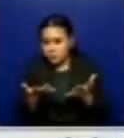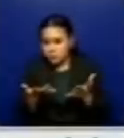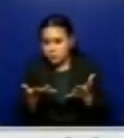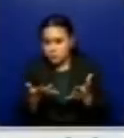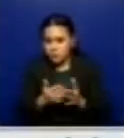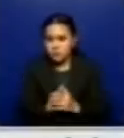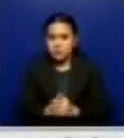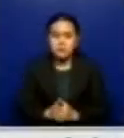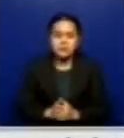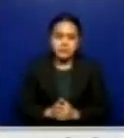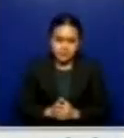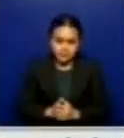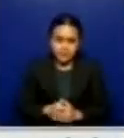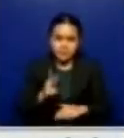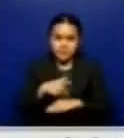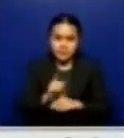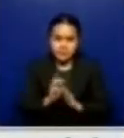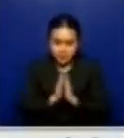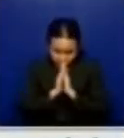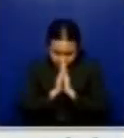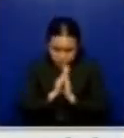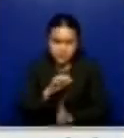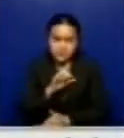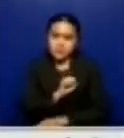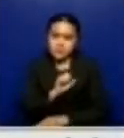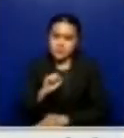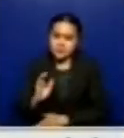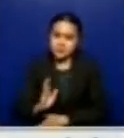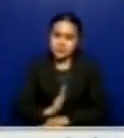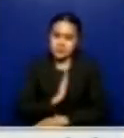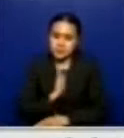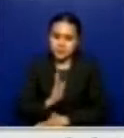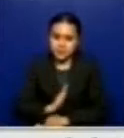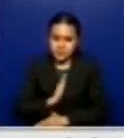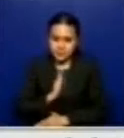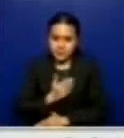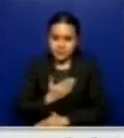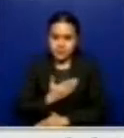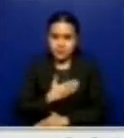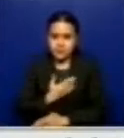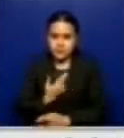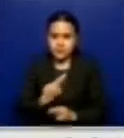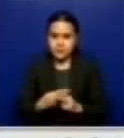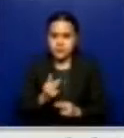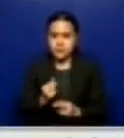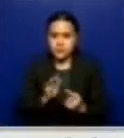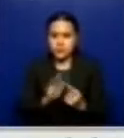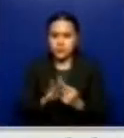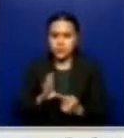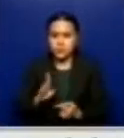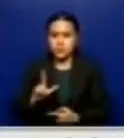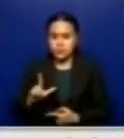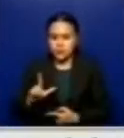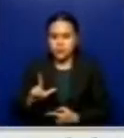กราบเรียนท่านประธานที่เคารพท่านสมาชิกผู้ทรงเกียรติกระผมในวนศักดิ์บัวรงงาม